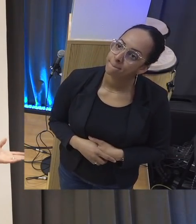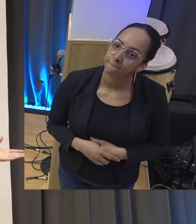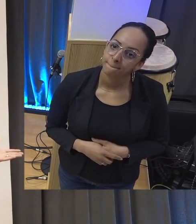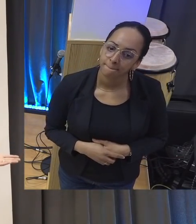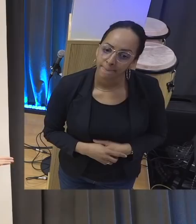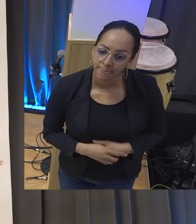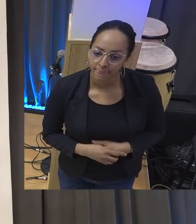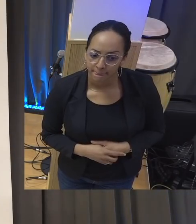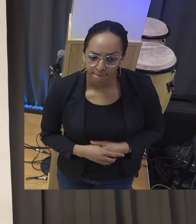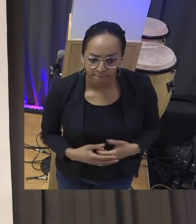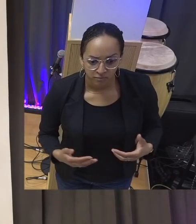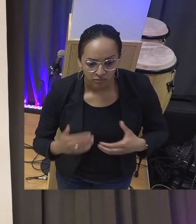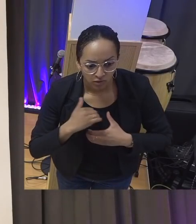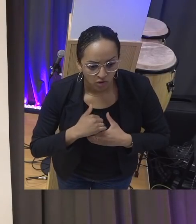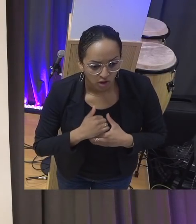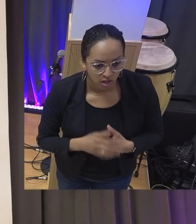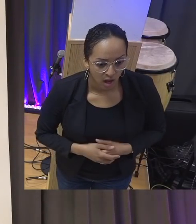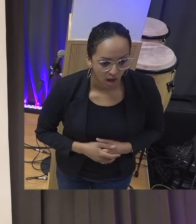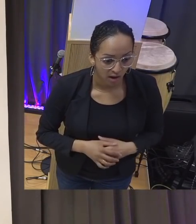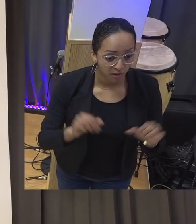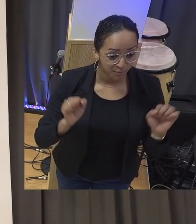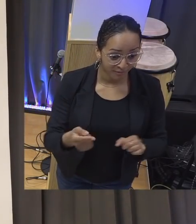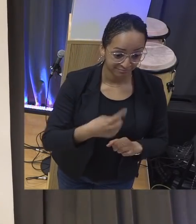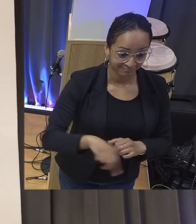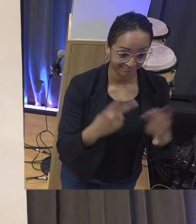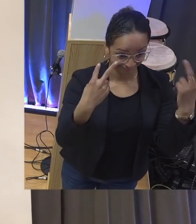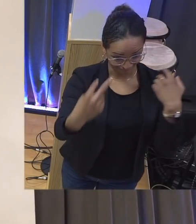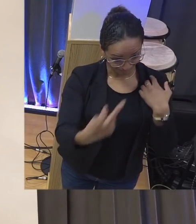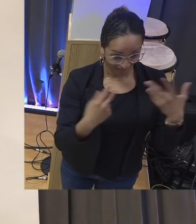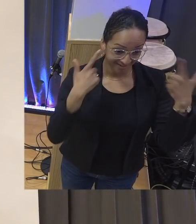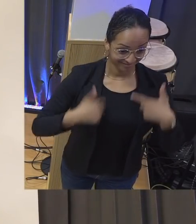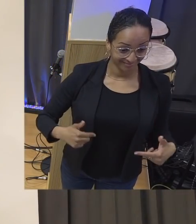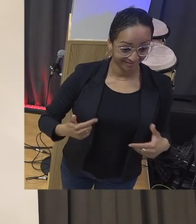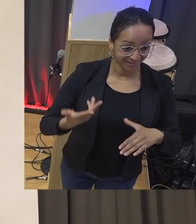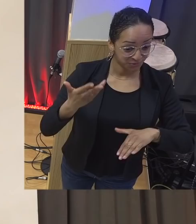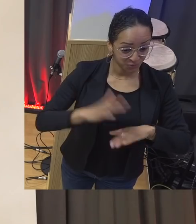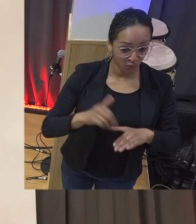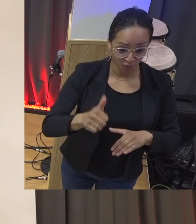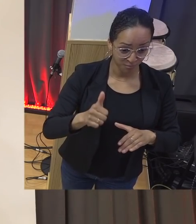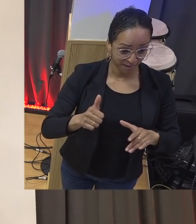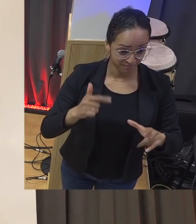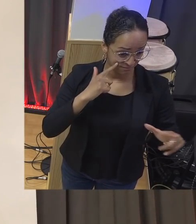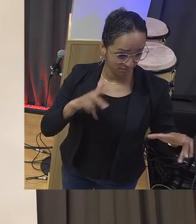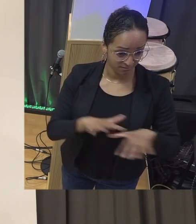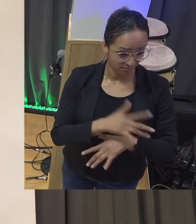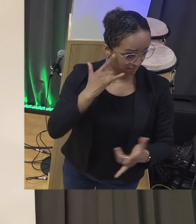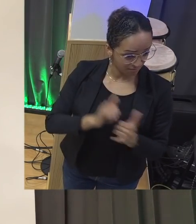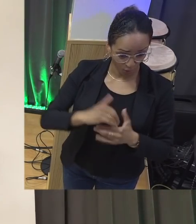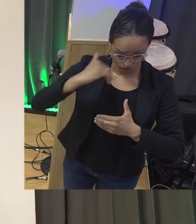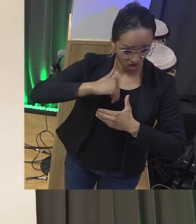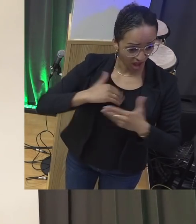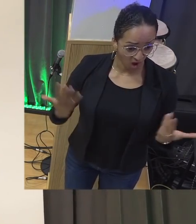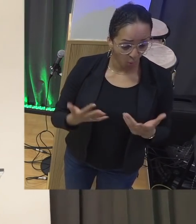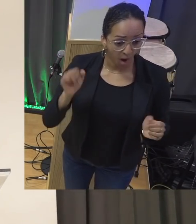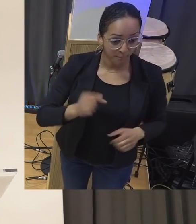peut peut-être effectivement avoir une apparence extérieure, mais l'intérieur peut tromper ses amis, peut tromper les pasteurs,